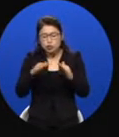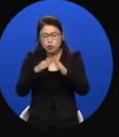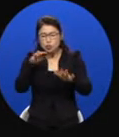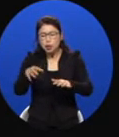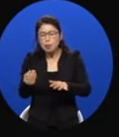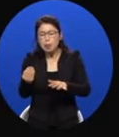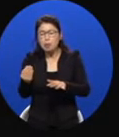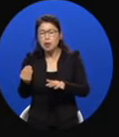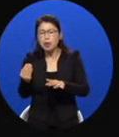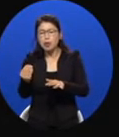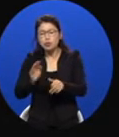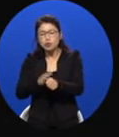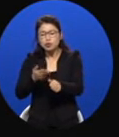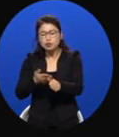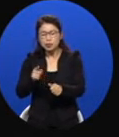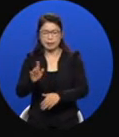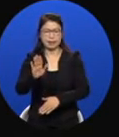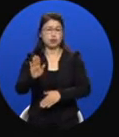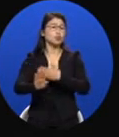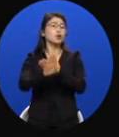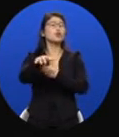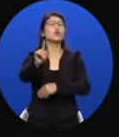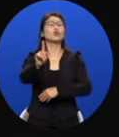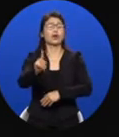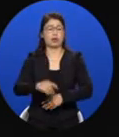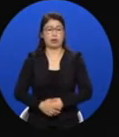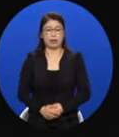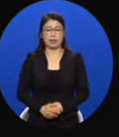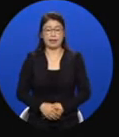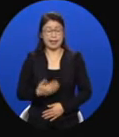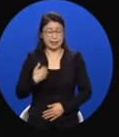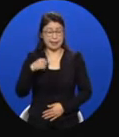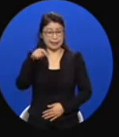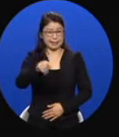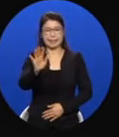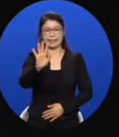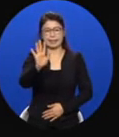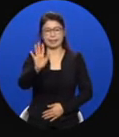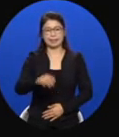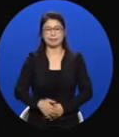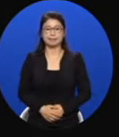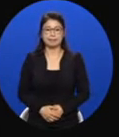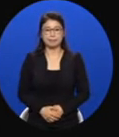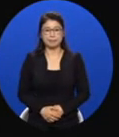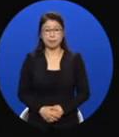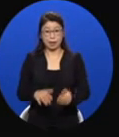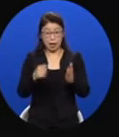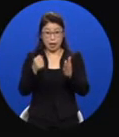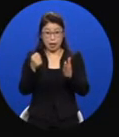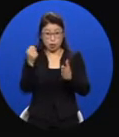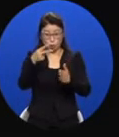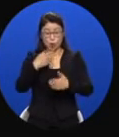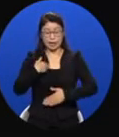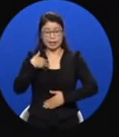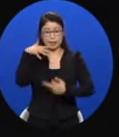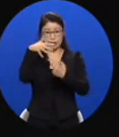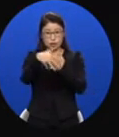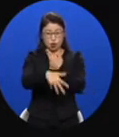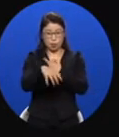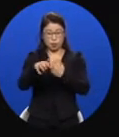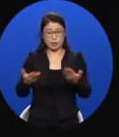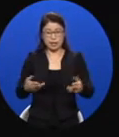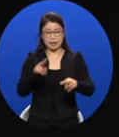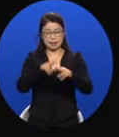몇 명 취직해 준다. 그러면 다른 동네 사람은 어떻게 됩니까? 저는 그게 아니라고 봅니다. 그리고 저는 서귀포의